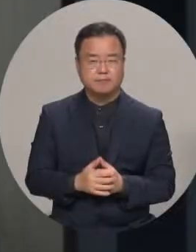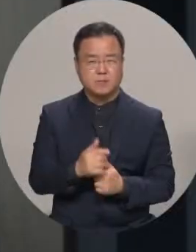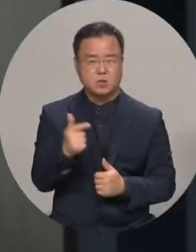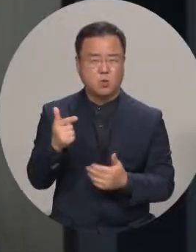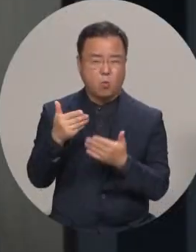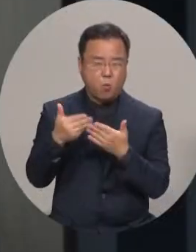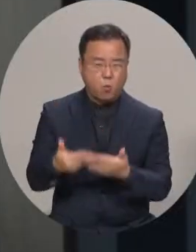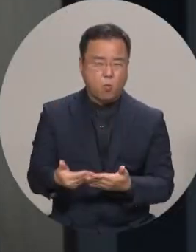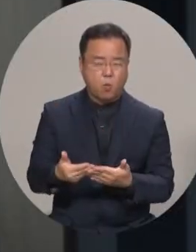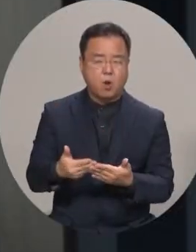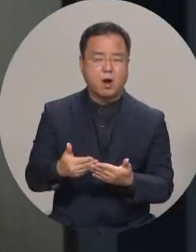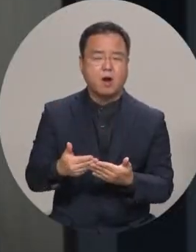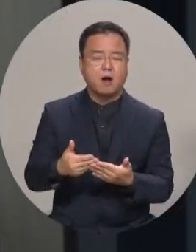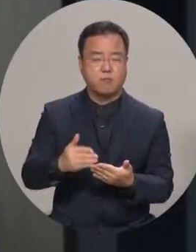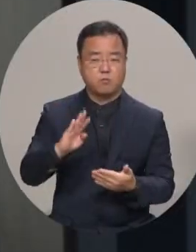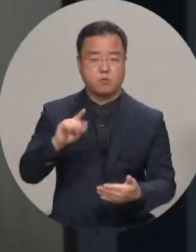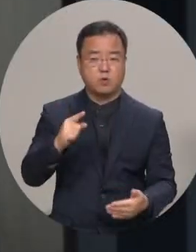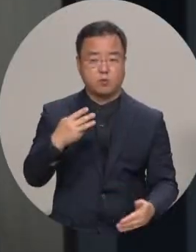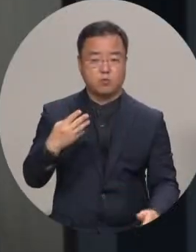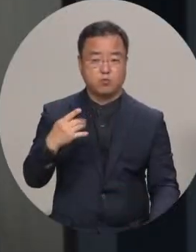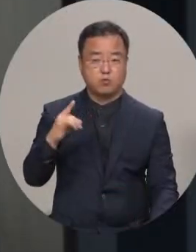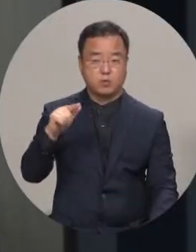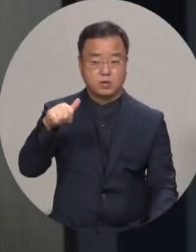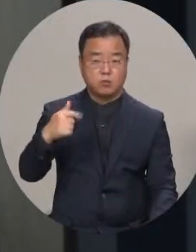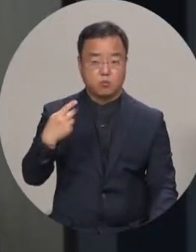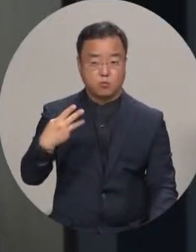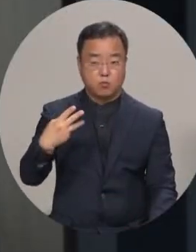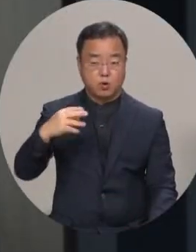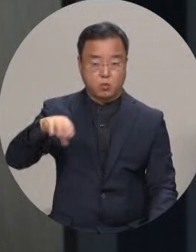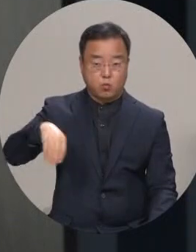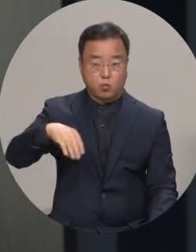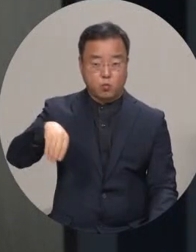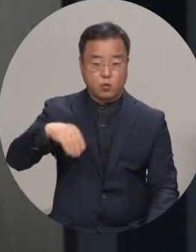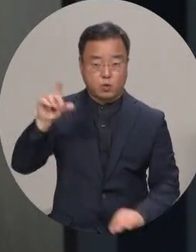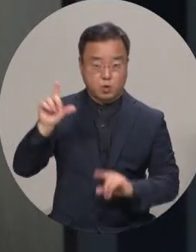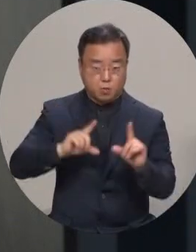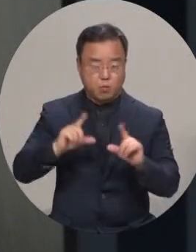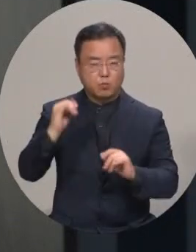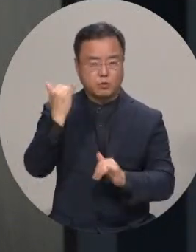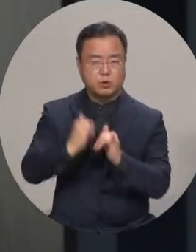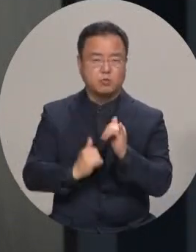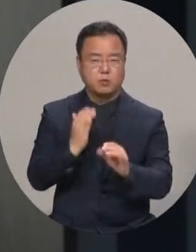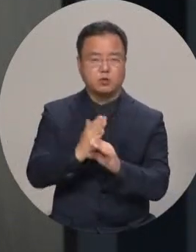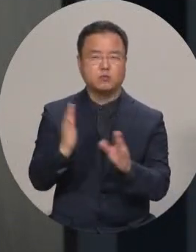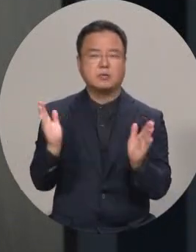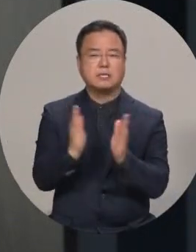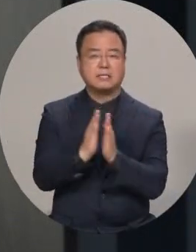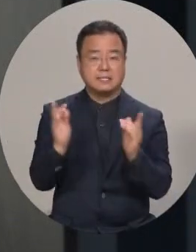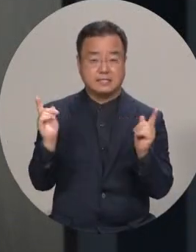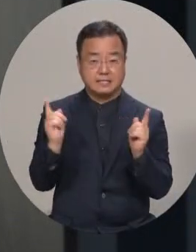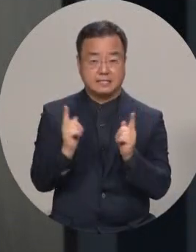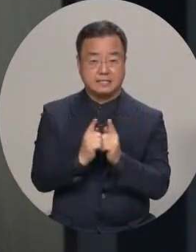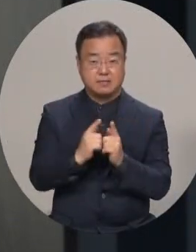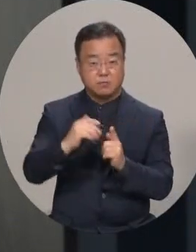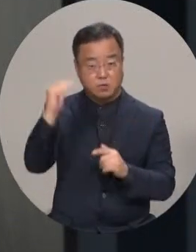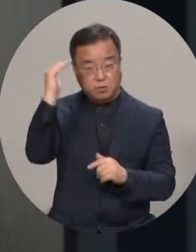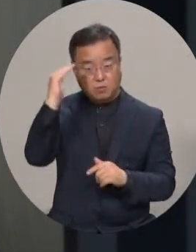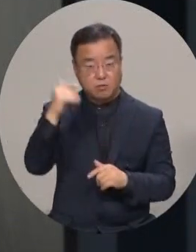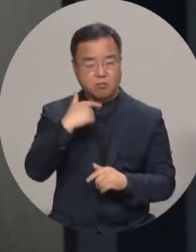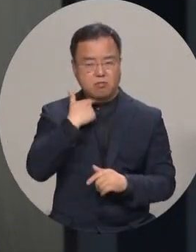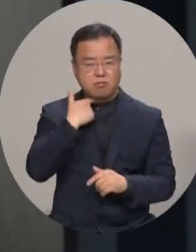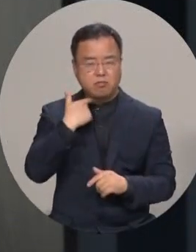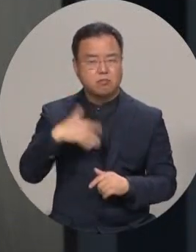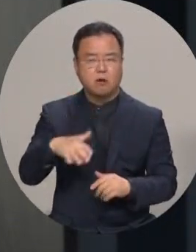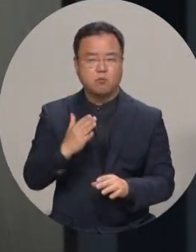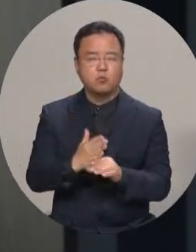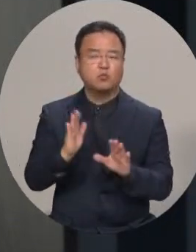블랙홀이 굉장히 흥미로운 천체인요이 초대질량 블랙홀의 회전은 역사적으로 지금까지 직접적으로 어 관측된 바 없기 때문에